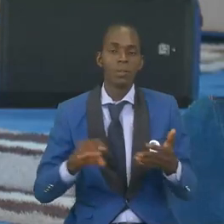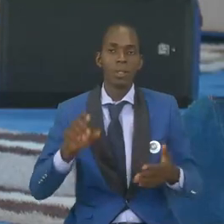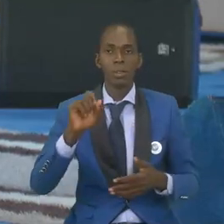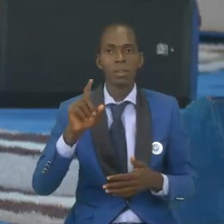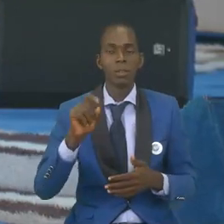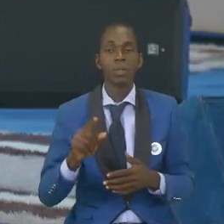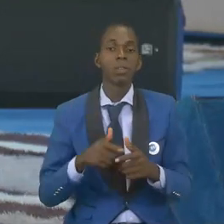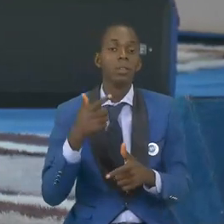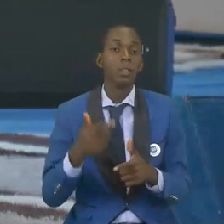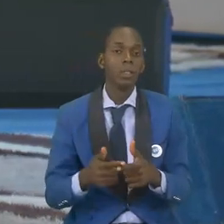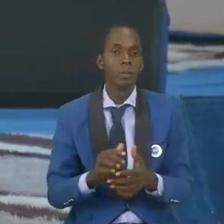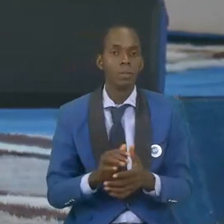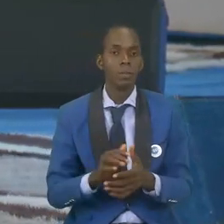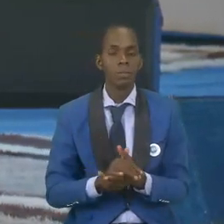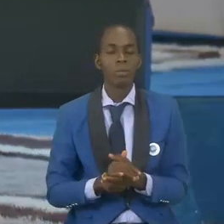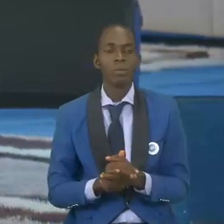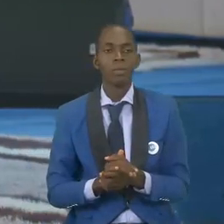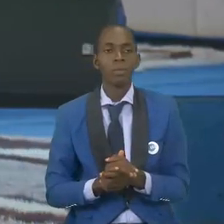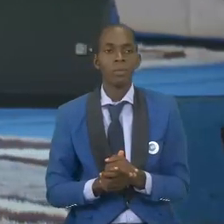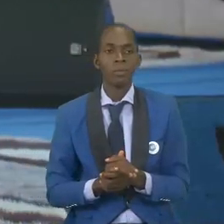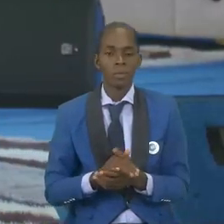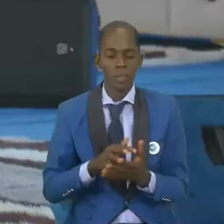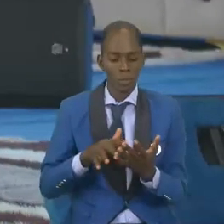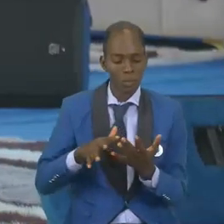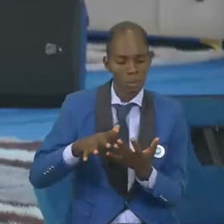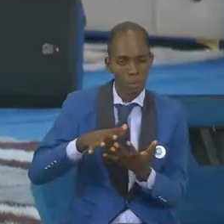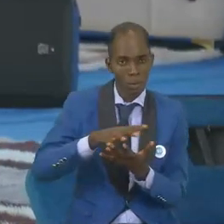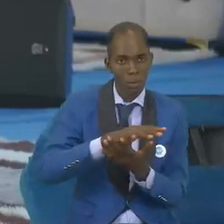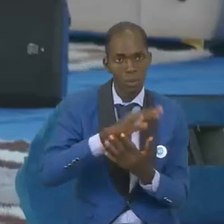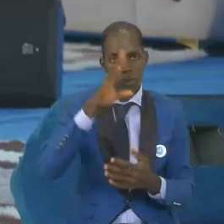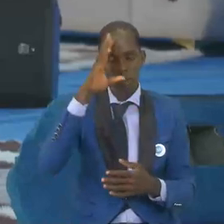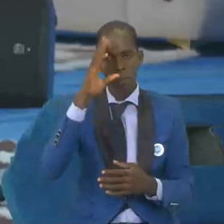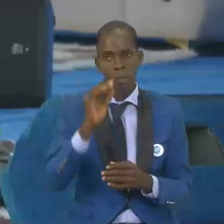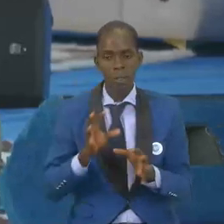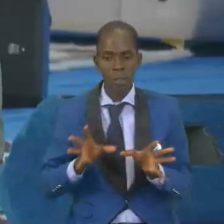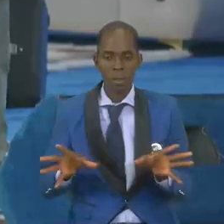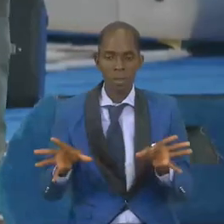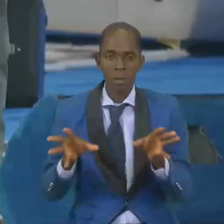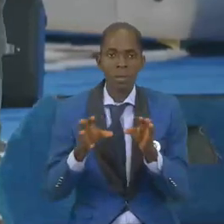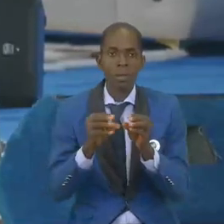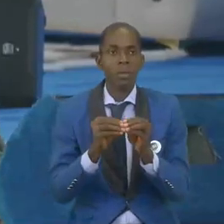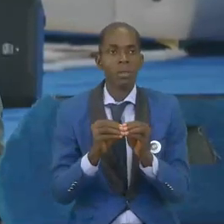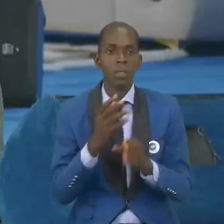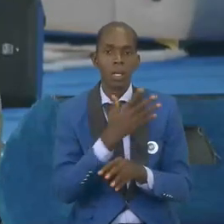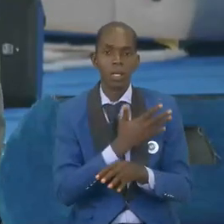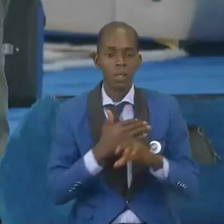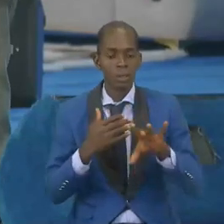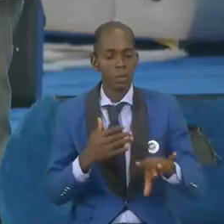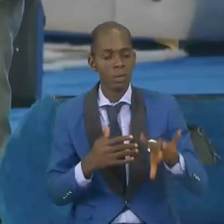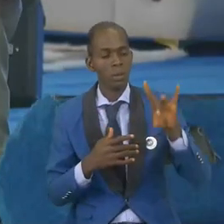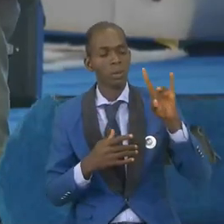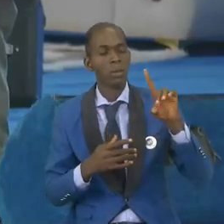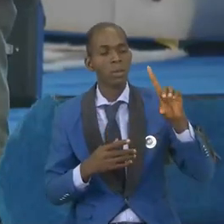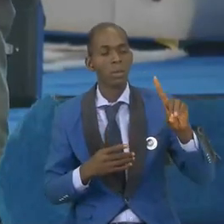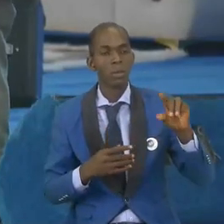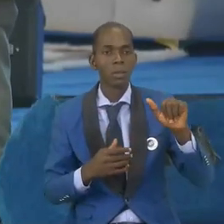6 de Daniel, verset 11. Alors, ces hommes